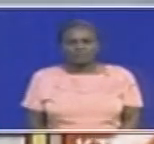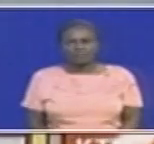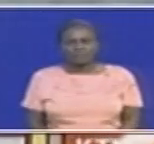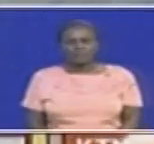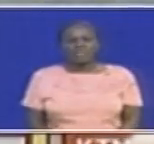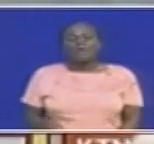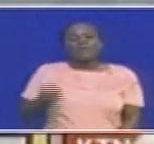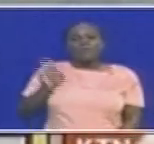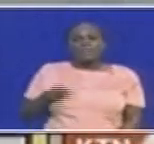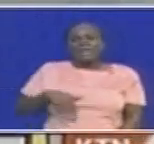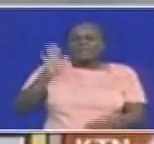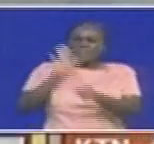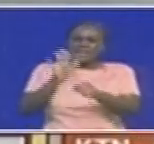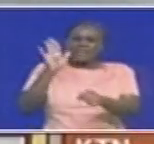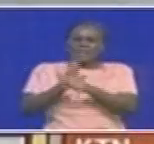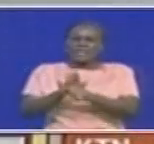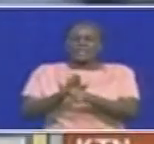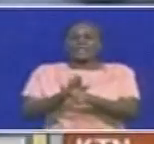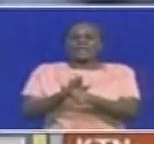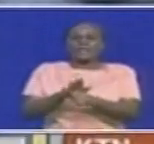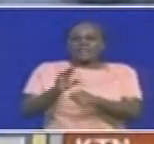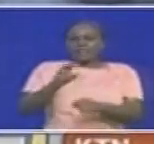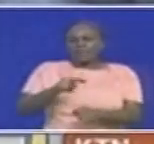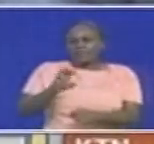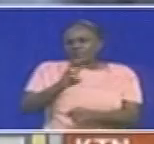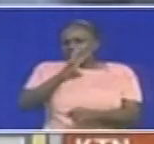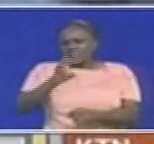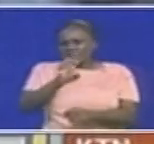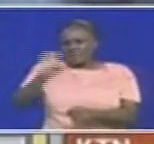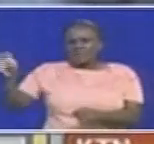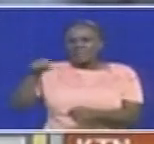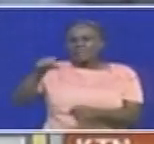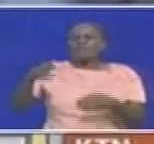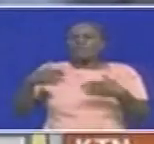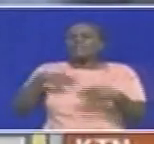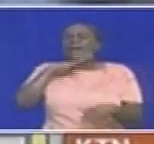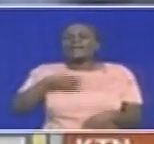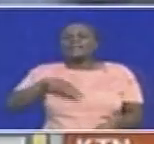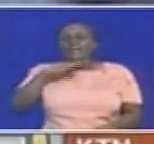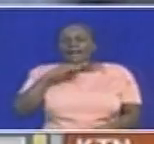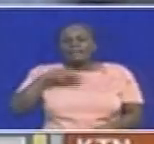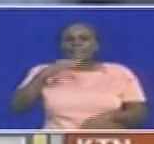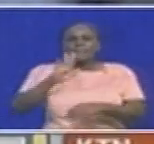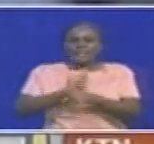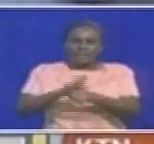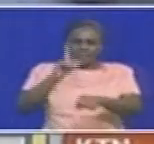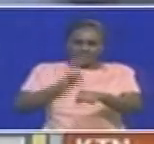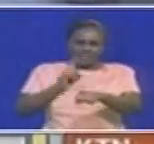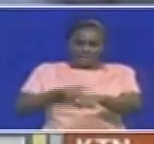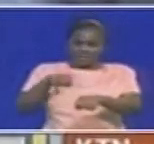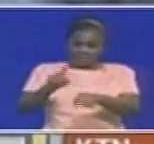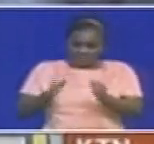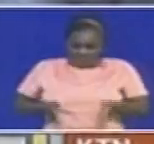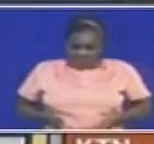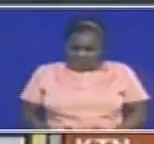Kina mama wengi kutoka kaskazini mashariki mwa Kenya wamekuwa wakipoteza maisha yao wakati wa kujifungua kutokana